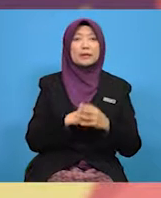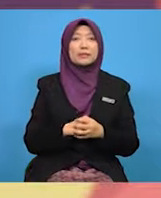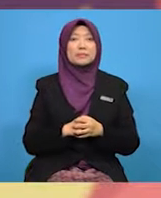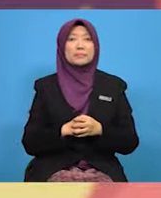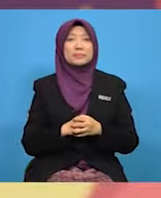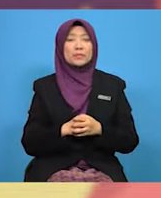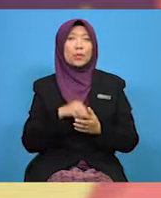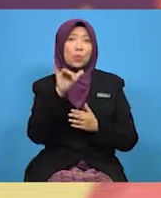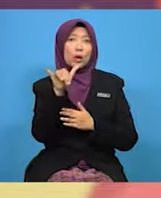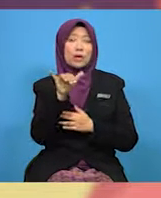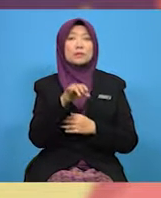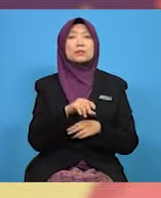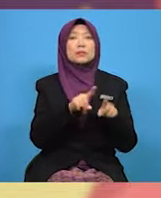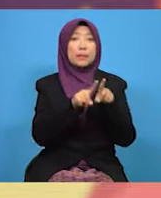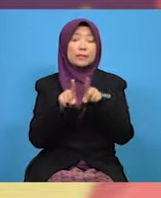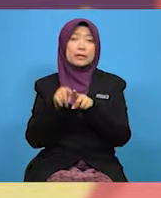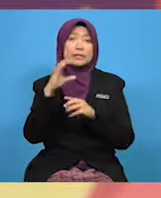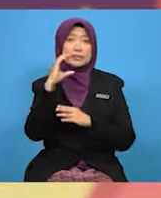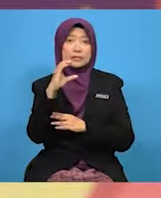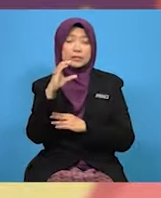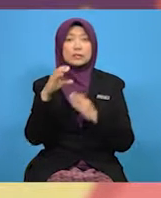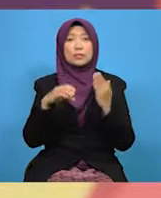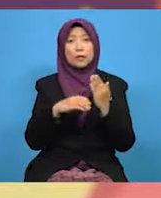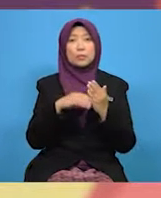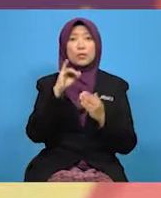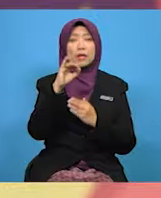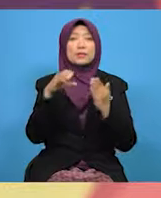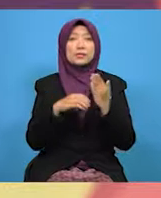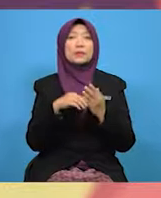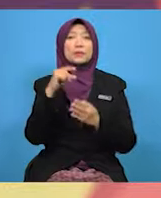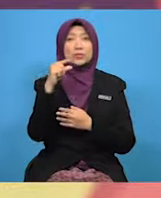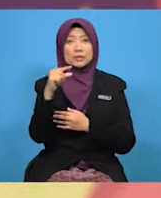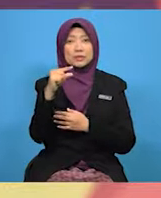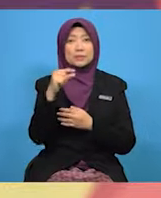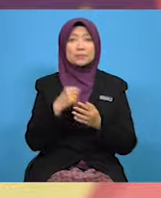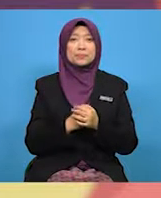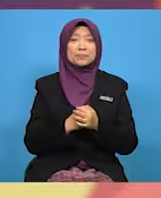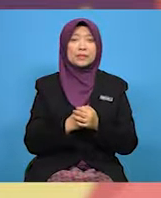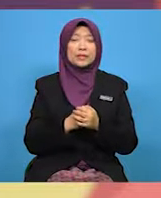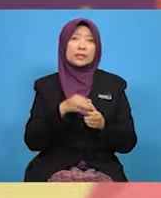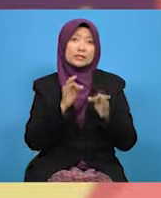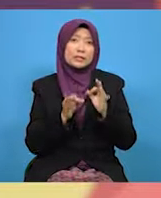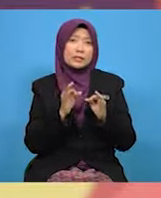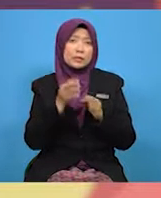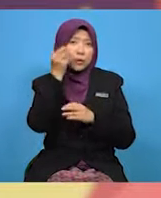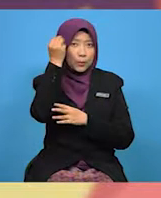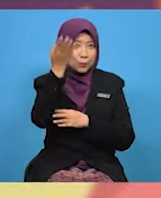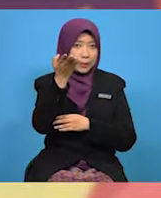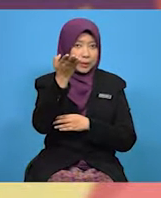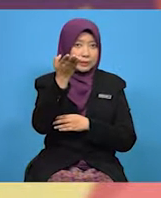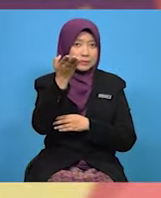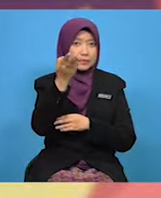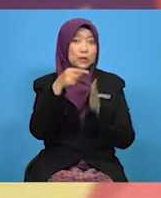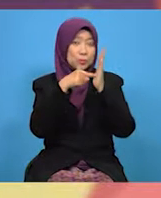gelap white sama dengan si jagoan jam kunci jika diberi maklumat seperti